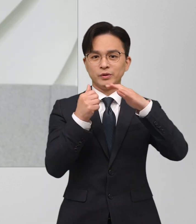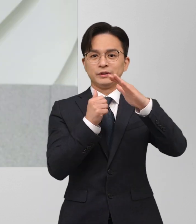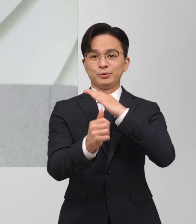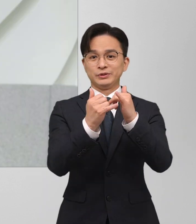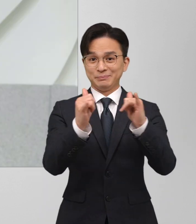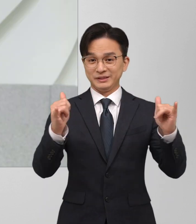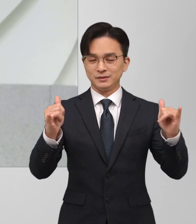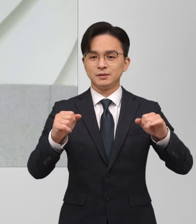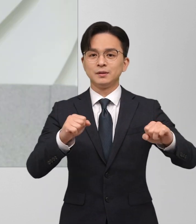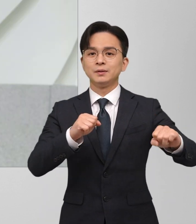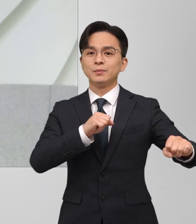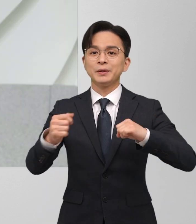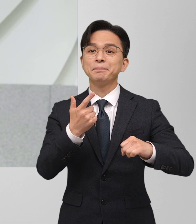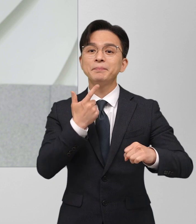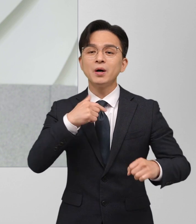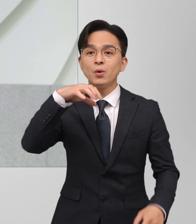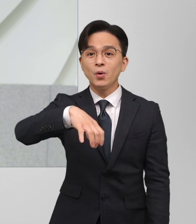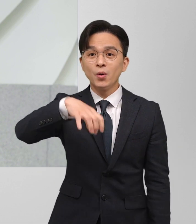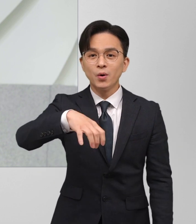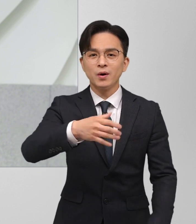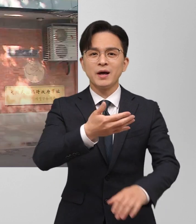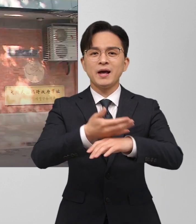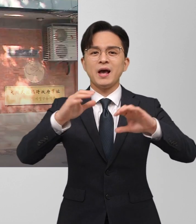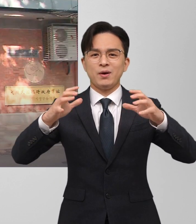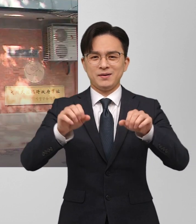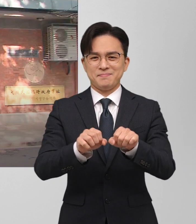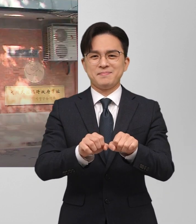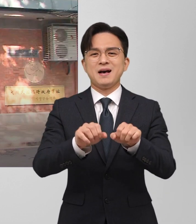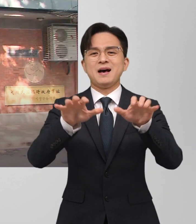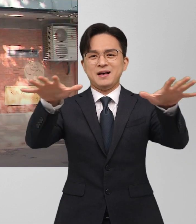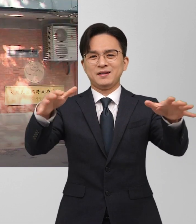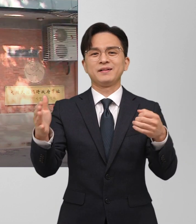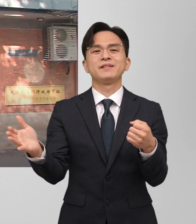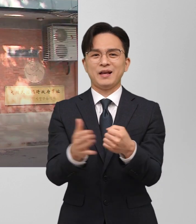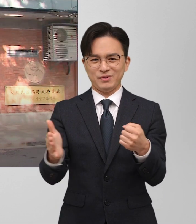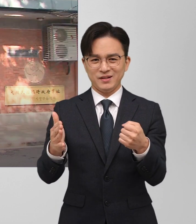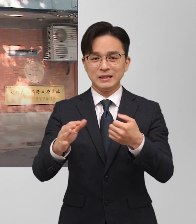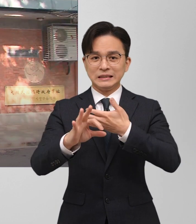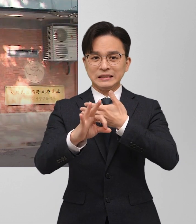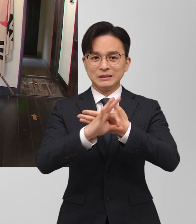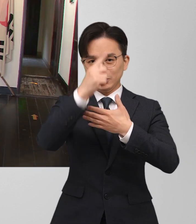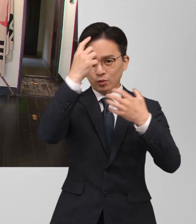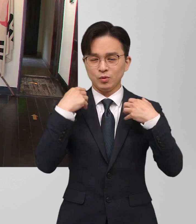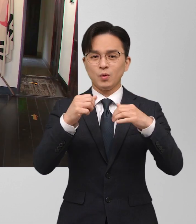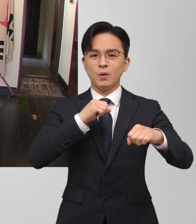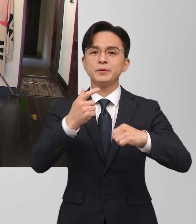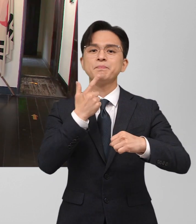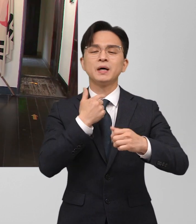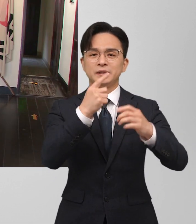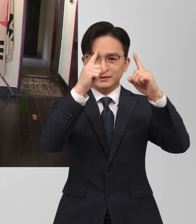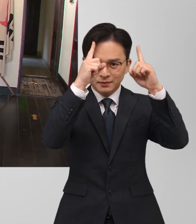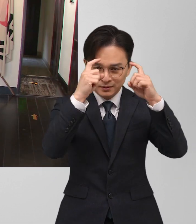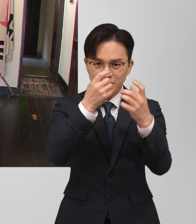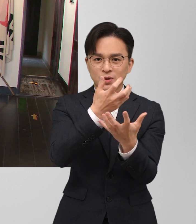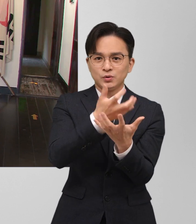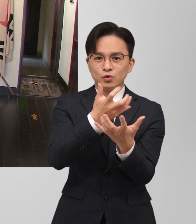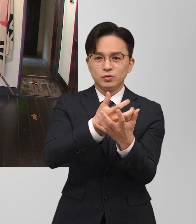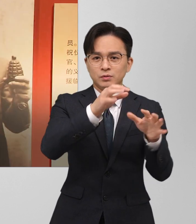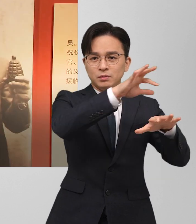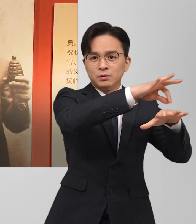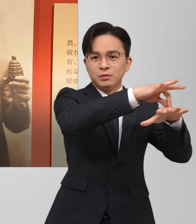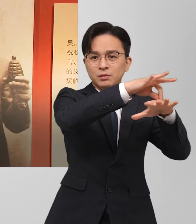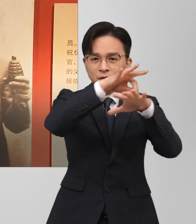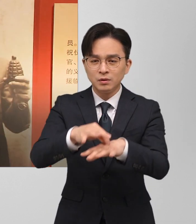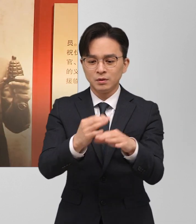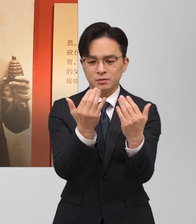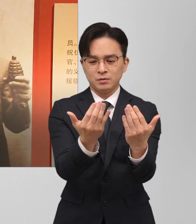임시정부 요인들의 네. 주요 활동 무대가 주로 국외의 지역이었기 때문에 우리나라에서는 임시정부 활동과 관련한 그런